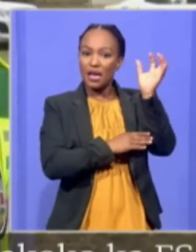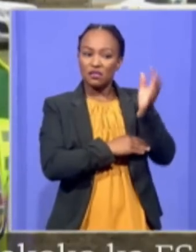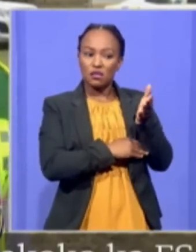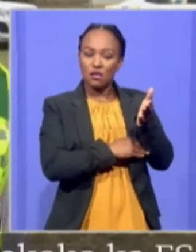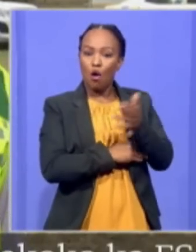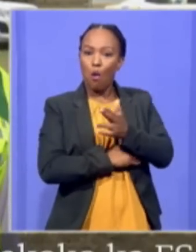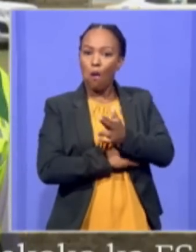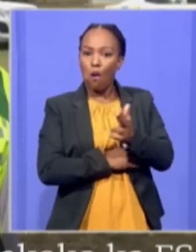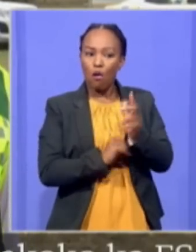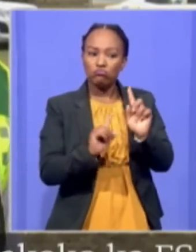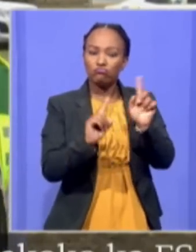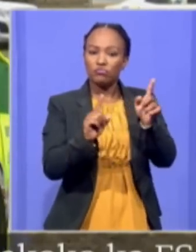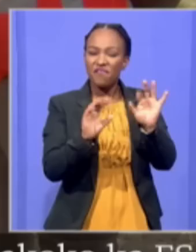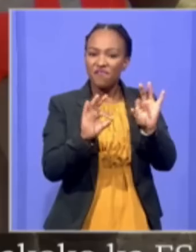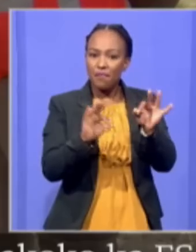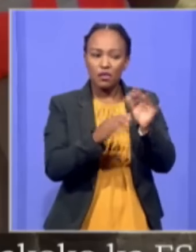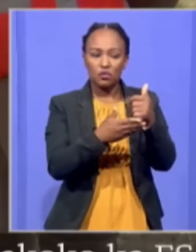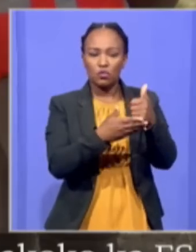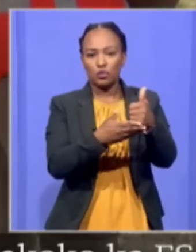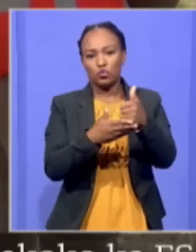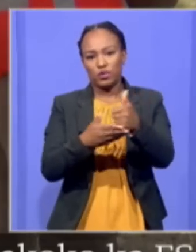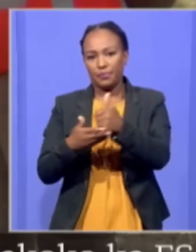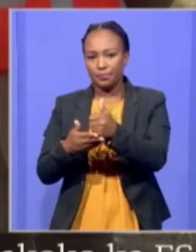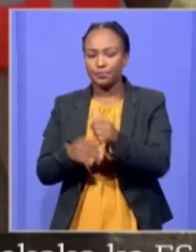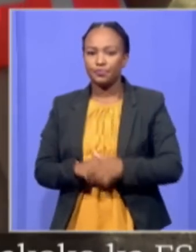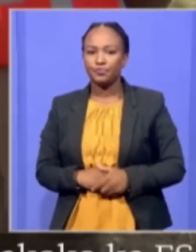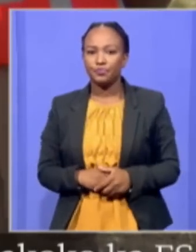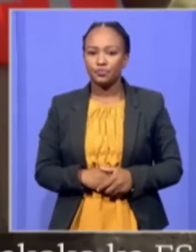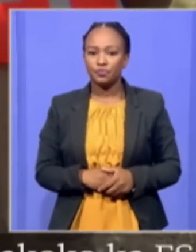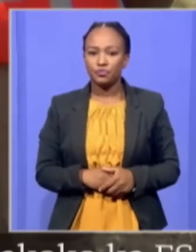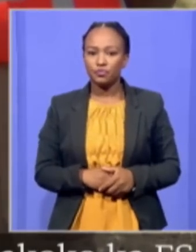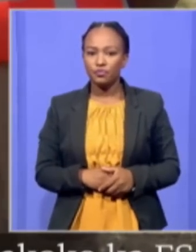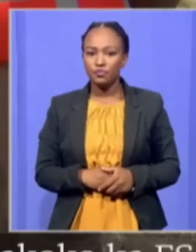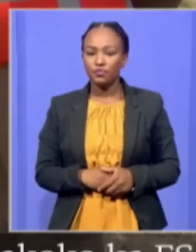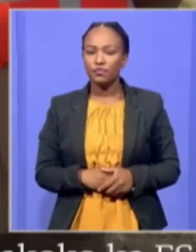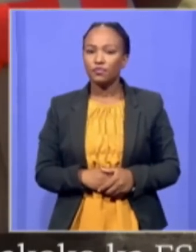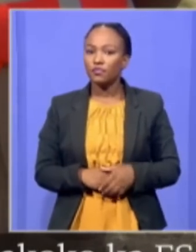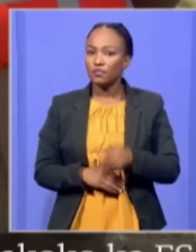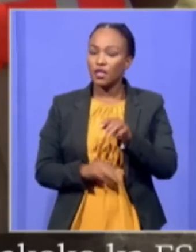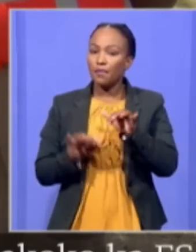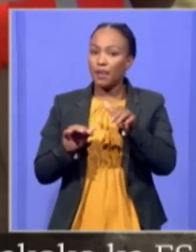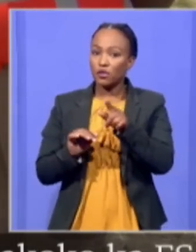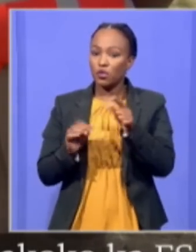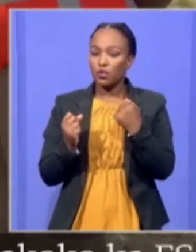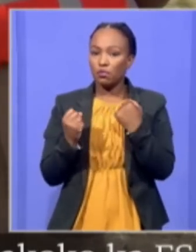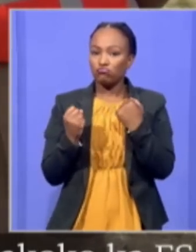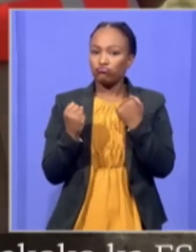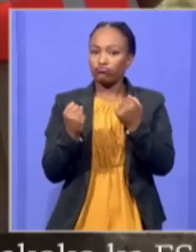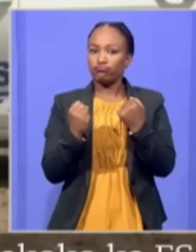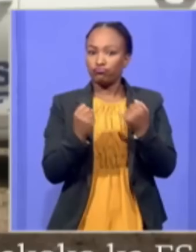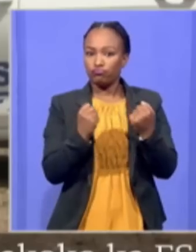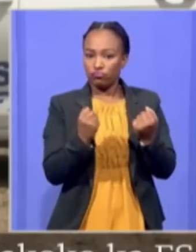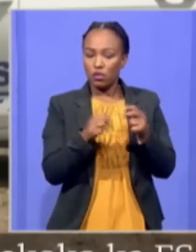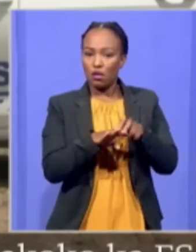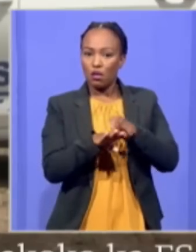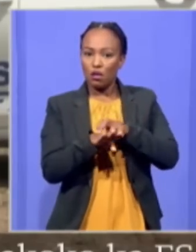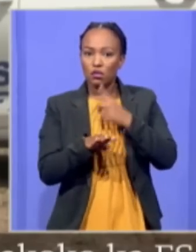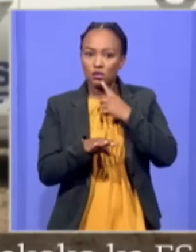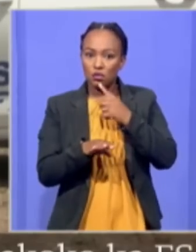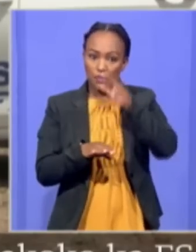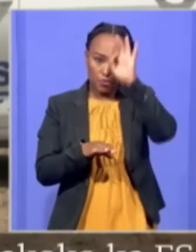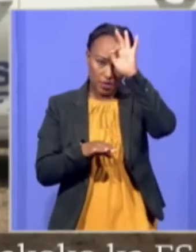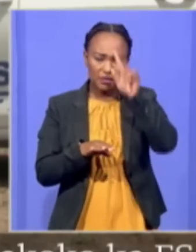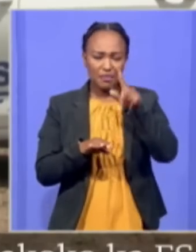di ye malapeng ho ya ba thusa. Basebedisi ba mebila ba re e ka balaola sephetephete ba ka bonahala ka